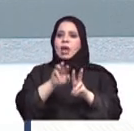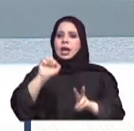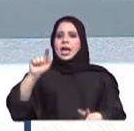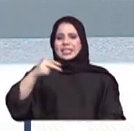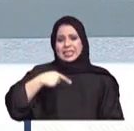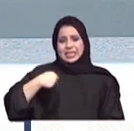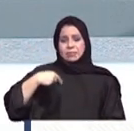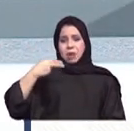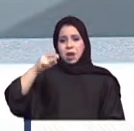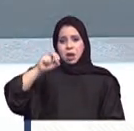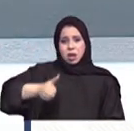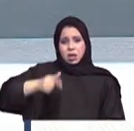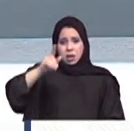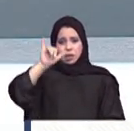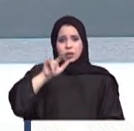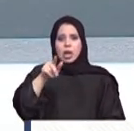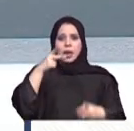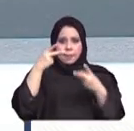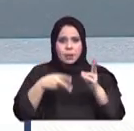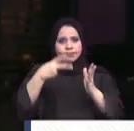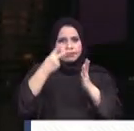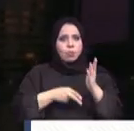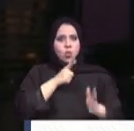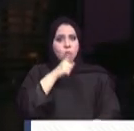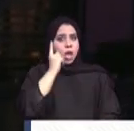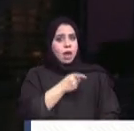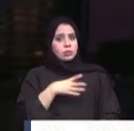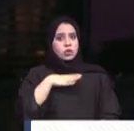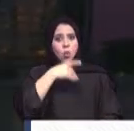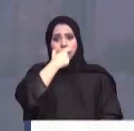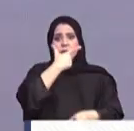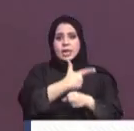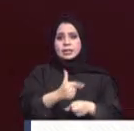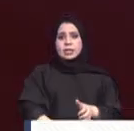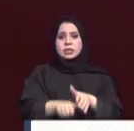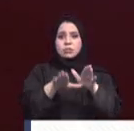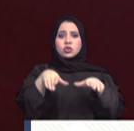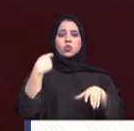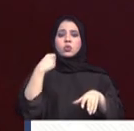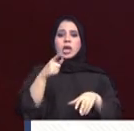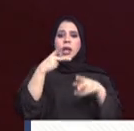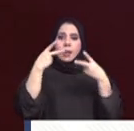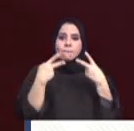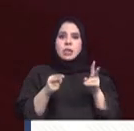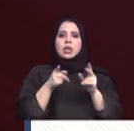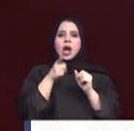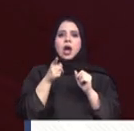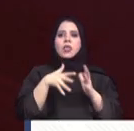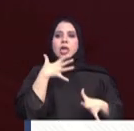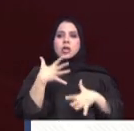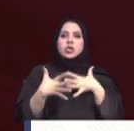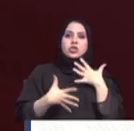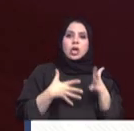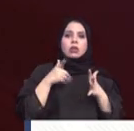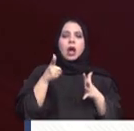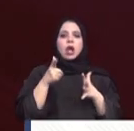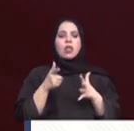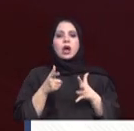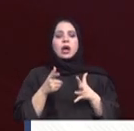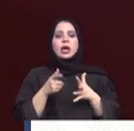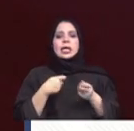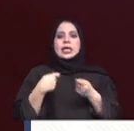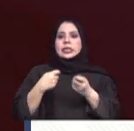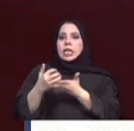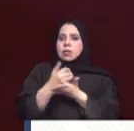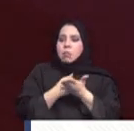المنصه المميزه تنفيذا لتوجيهات صاحب السمو الملكي ولي العهد رئيس مجلس الوزراء باطلاق منصه لتنشيط